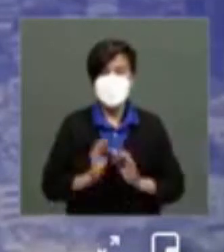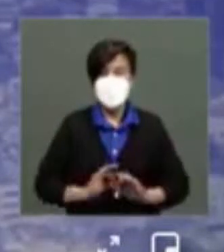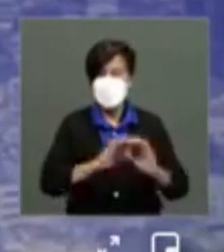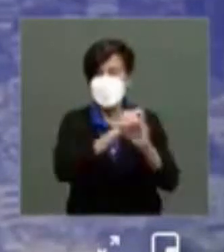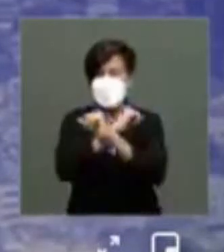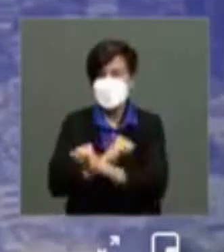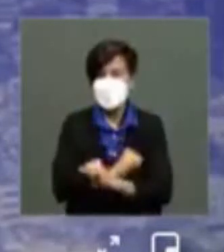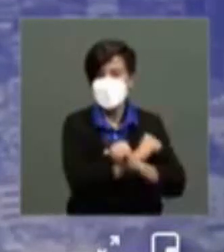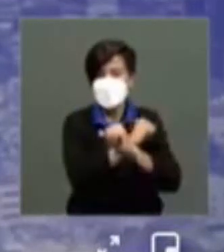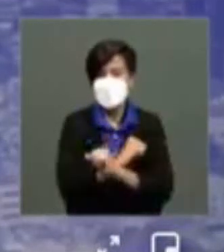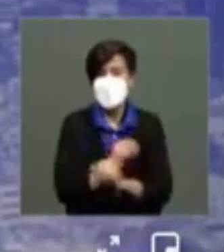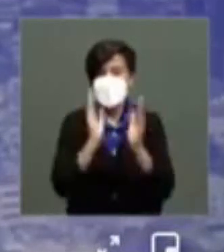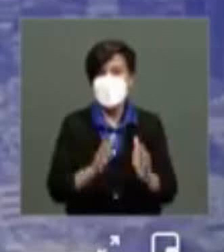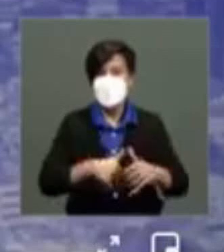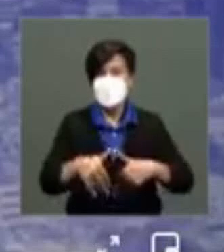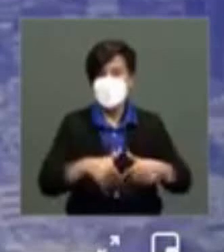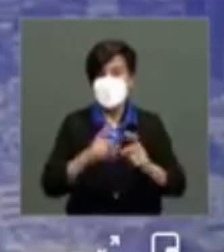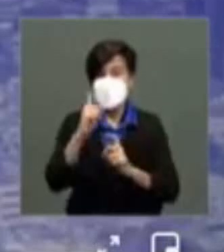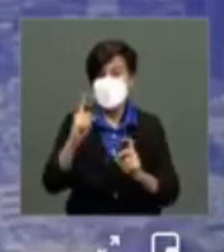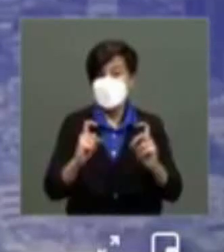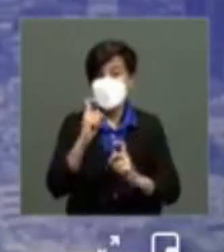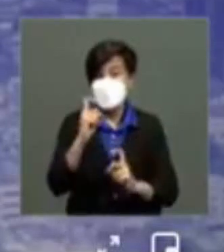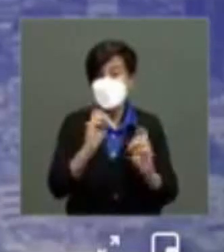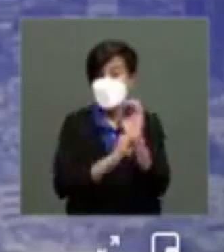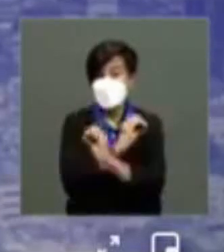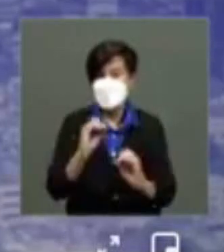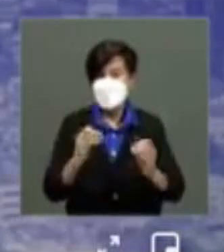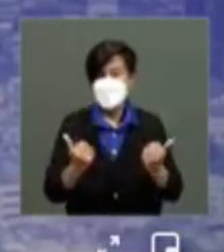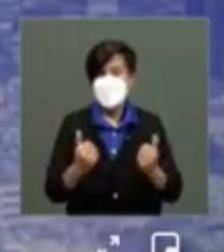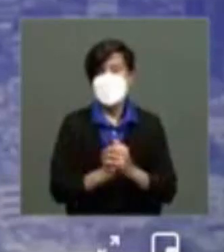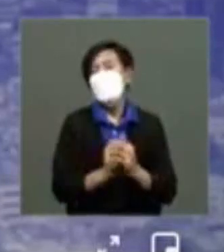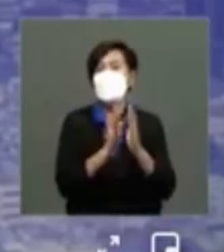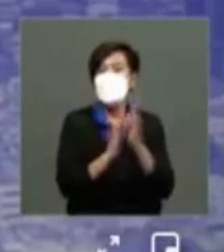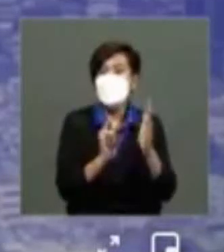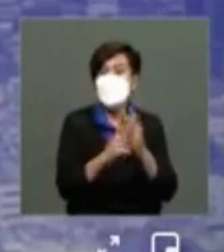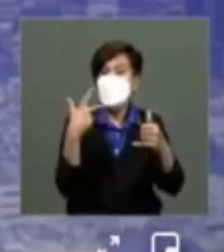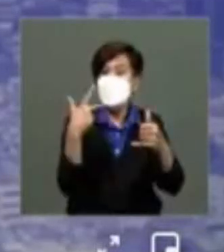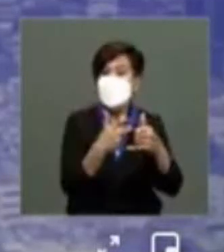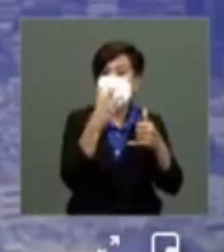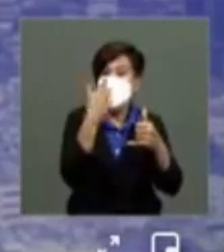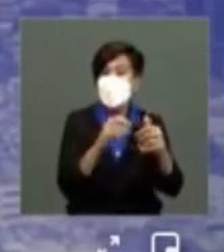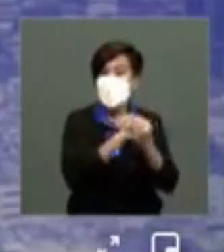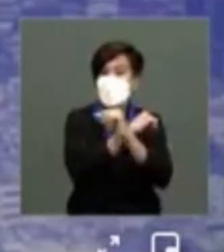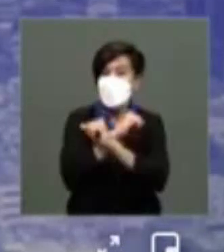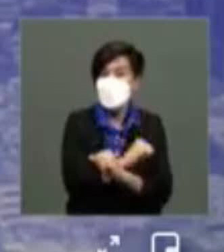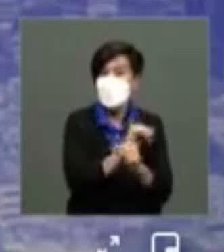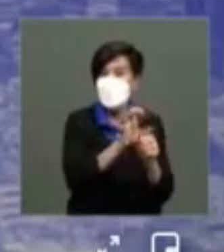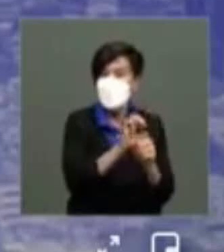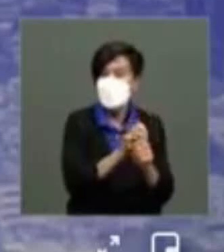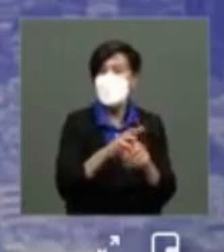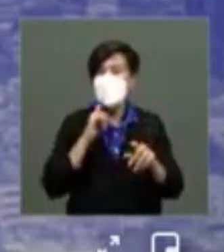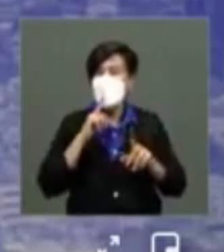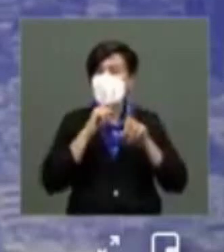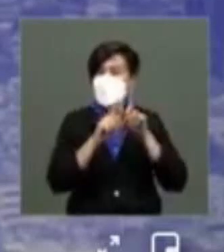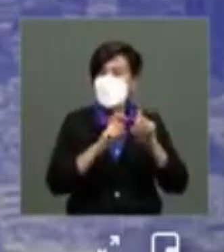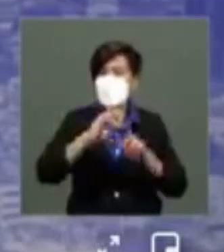ภาวะฉุกเฉินกรมควบคุมโรคกระทรวงสาธารณสุของค์ก็เปิดเผยถึงเหตุผลนะคะในการที่ยังคงมีการสั่งซื้อวัคซีน